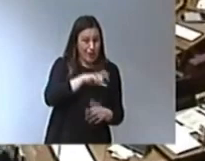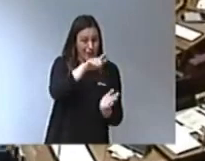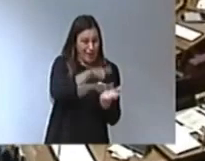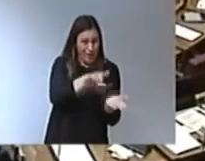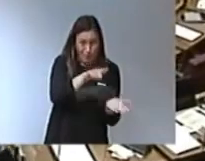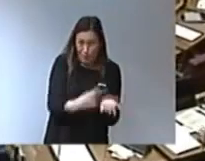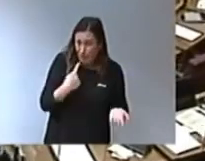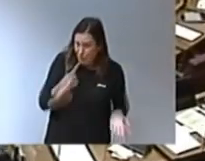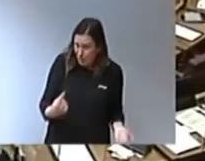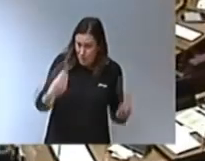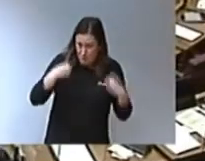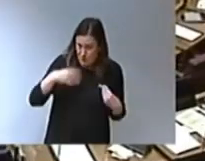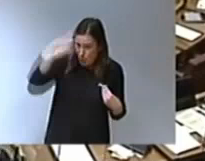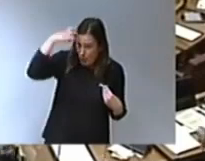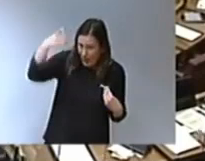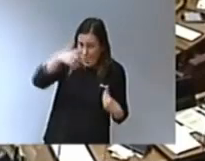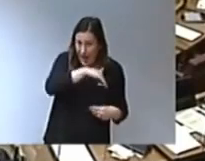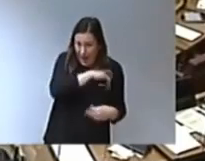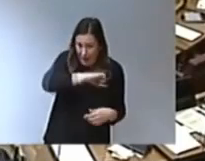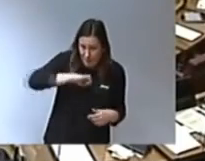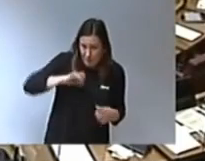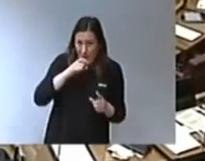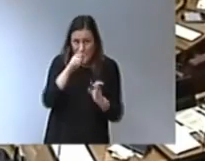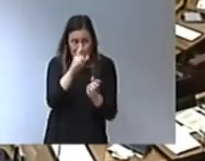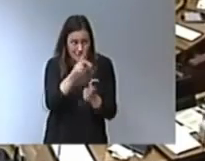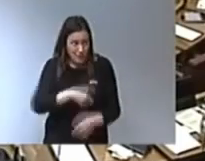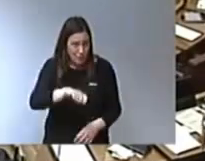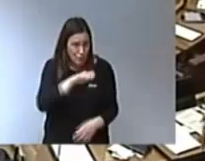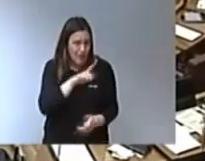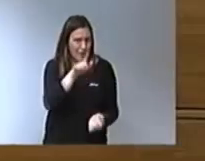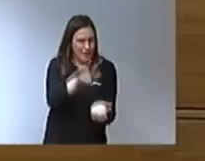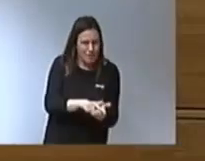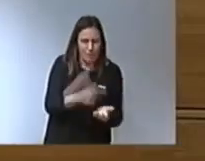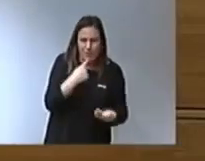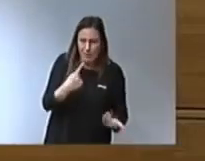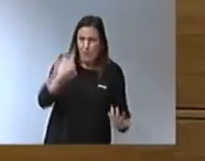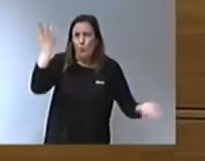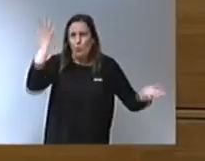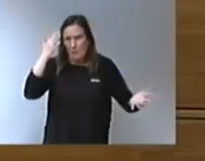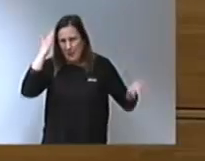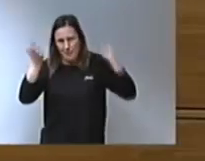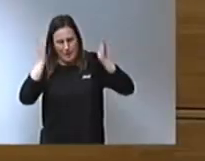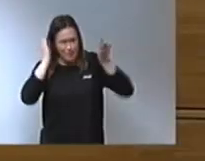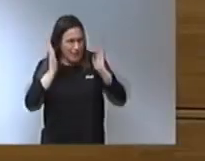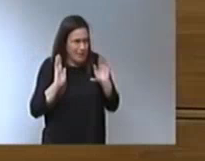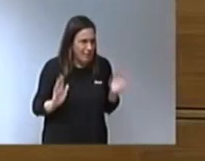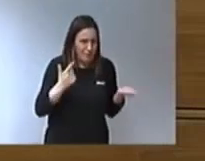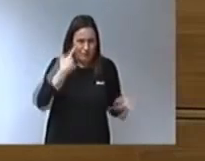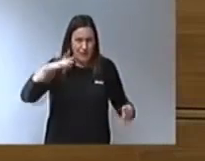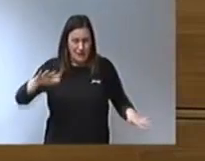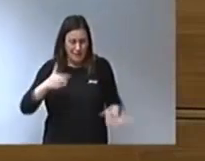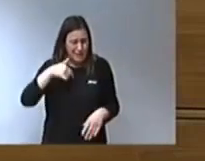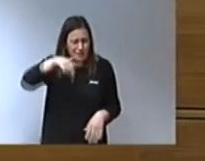Sí, la Real Academia Española de la Llengua. I és el su quina barbaritat. I així